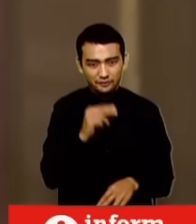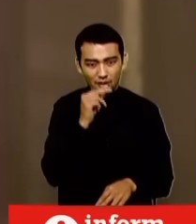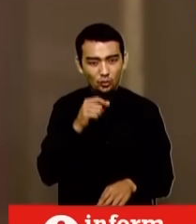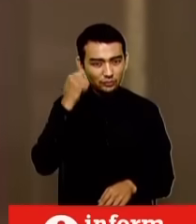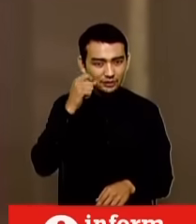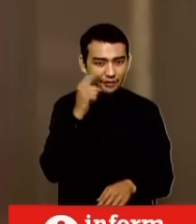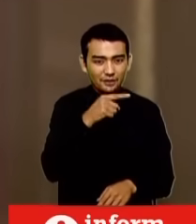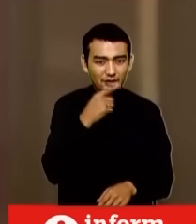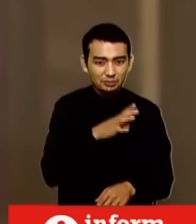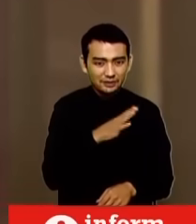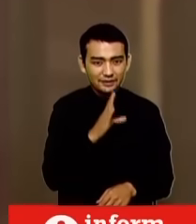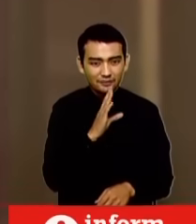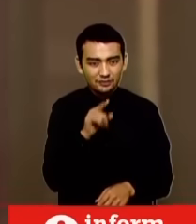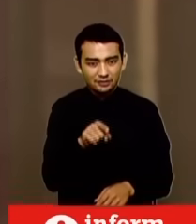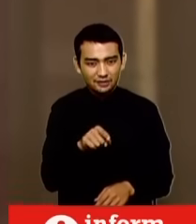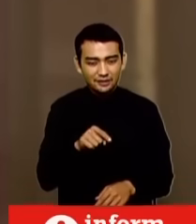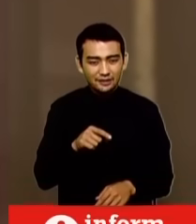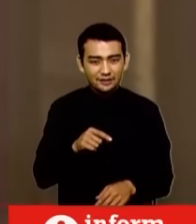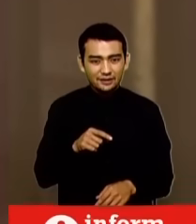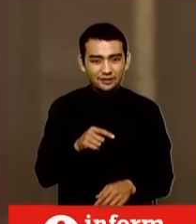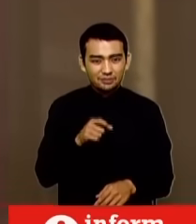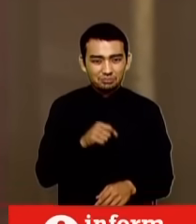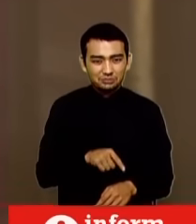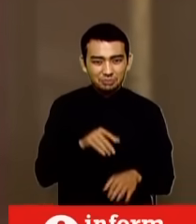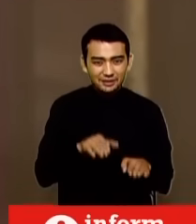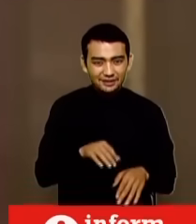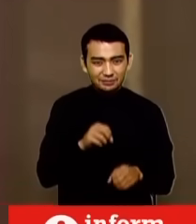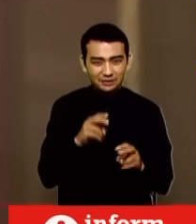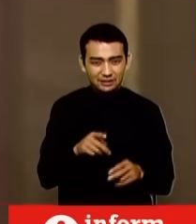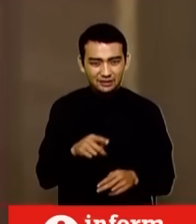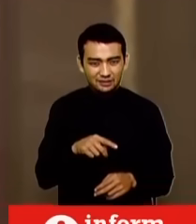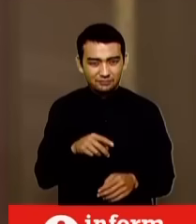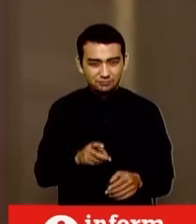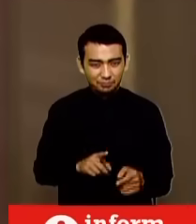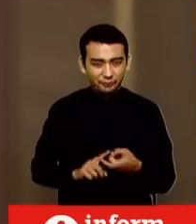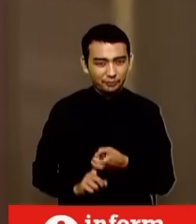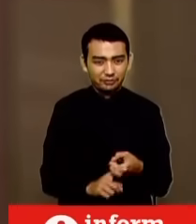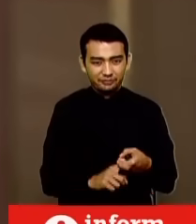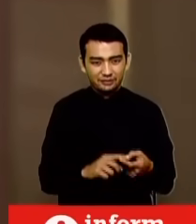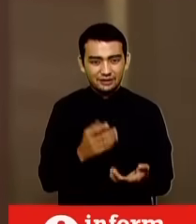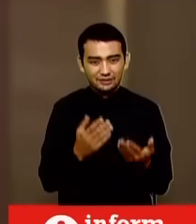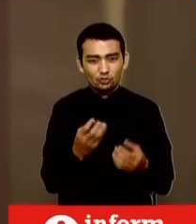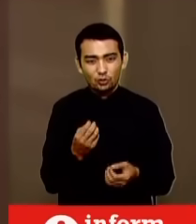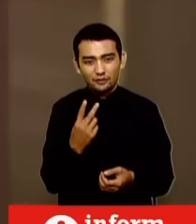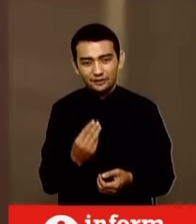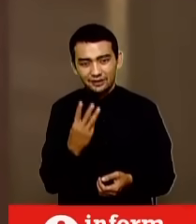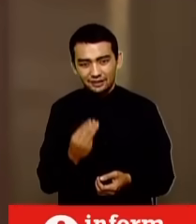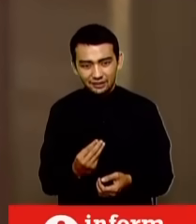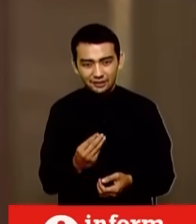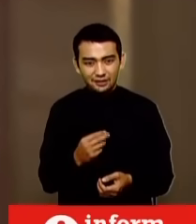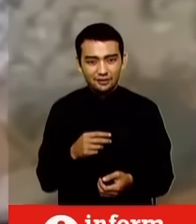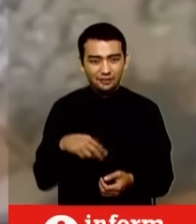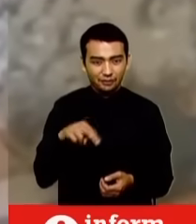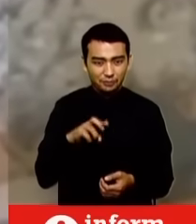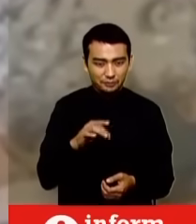врачтар қызыңыздың деп қуықтарына бәріне ірің басып кеткен деді. Егер тағы бір күн жүре бергеніңізде деп қуығы да жарамай